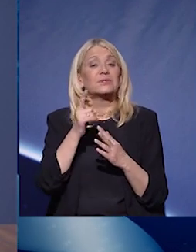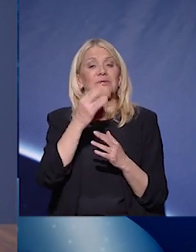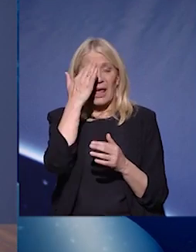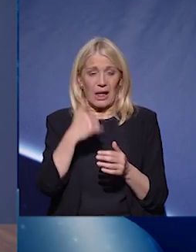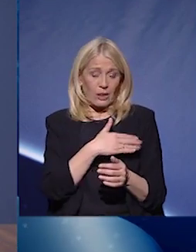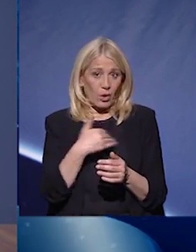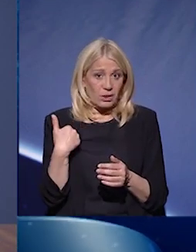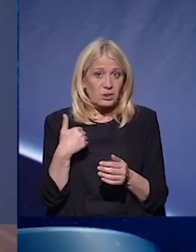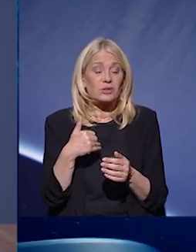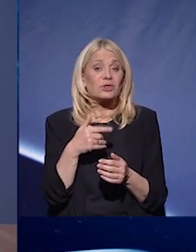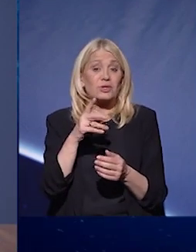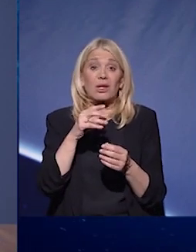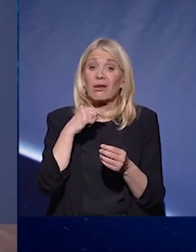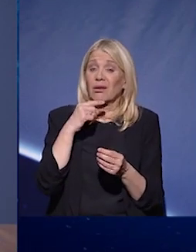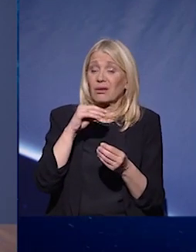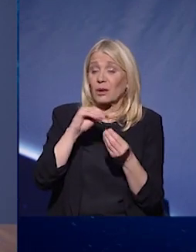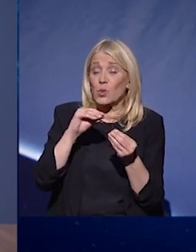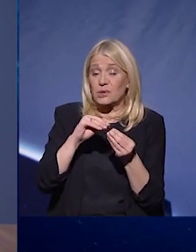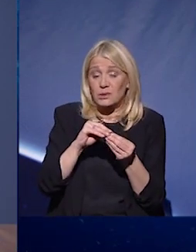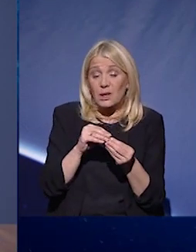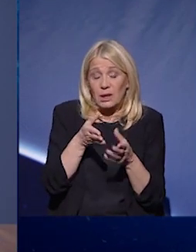katolički deo našeg stanovništva.